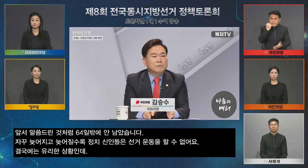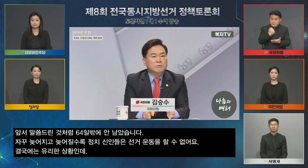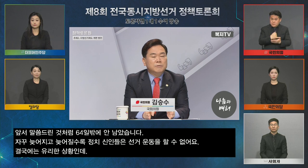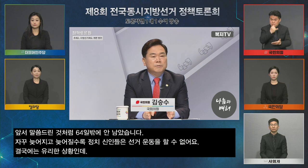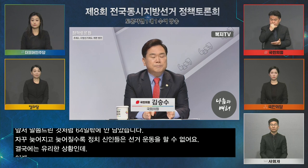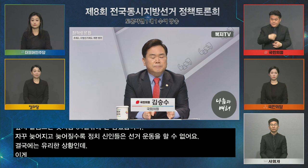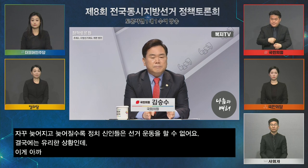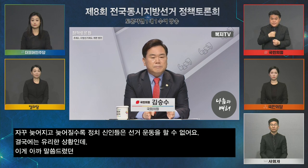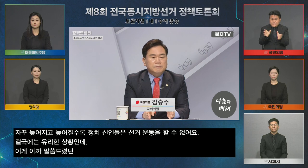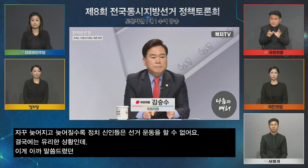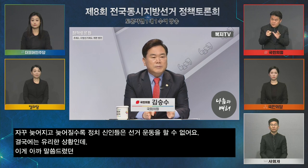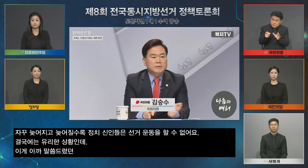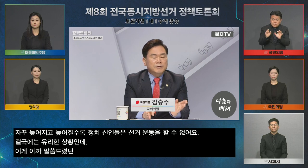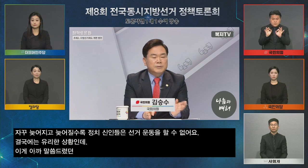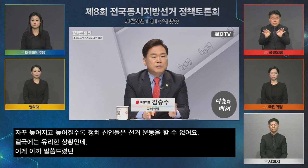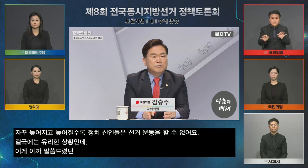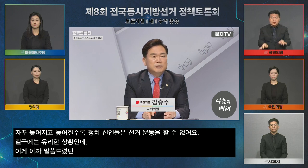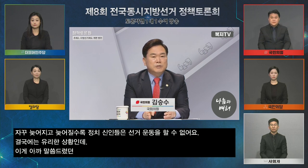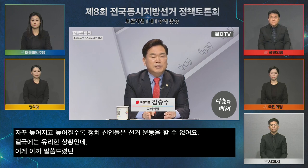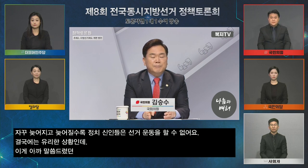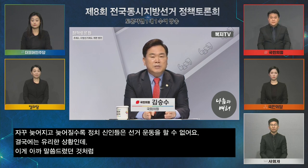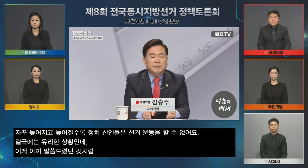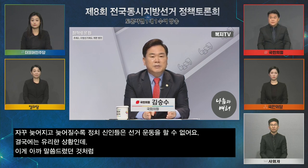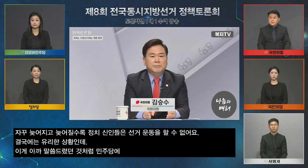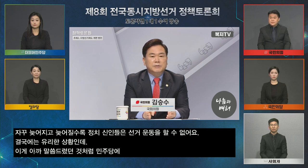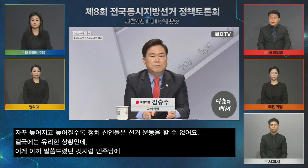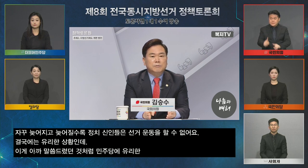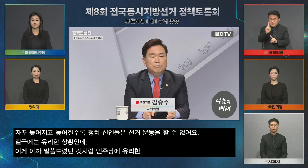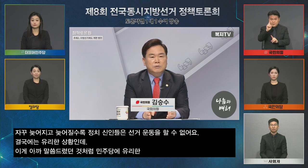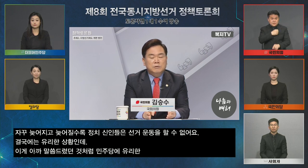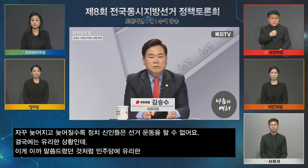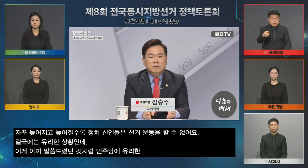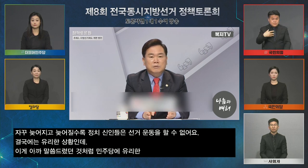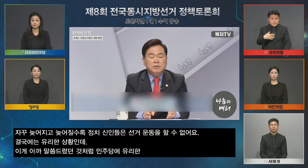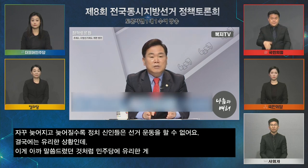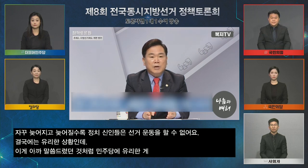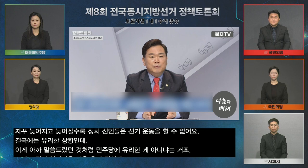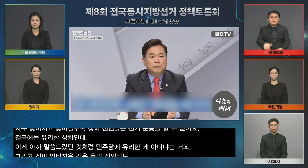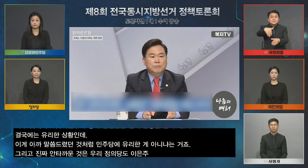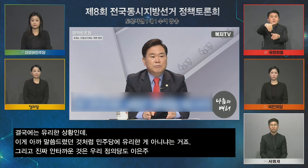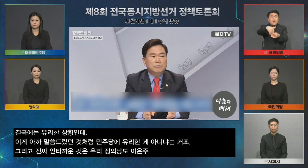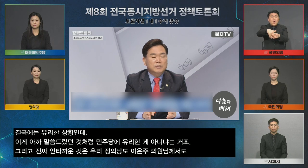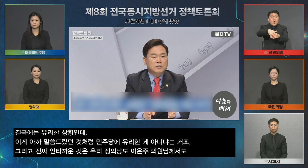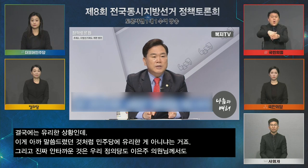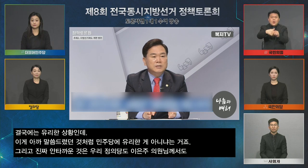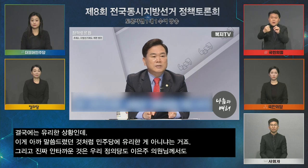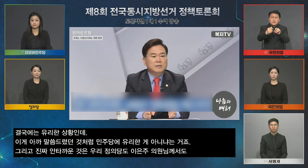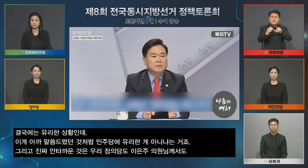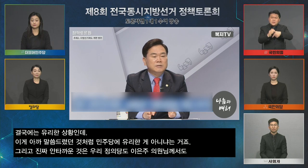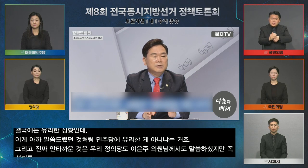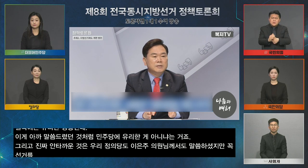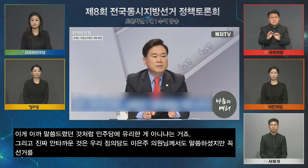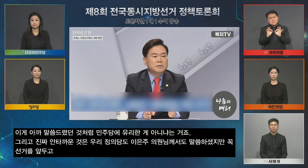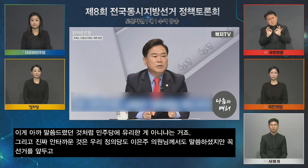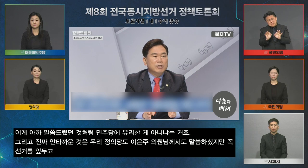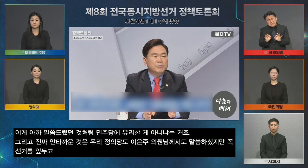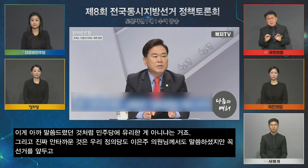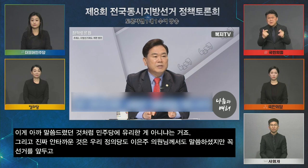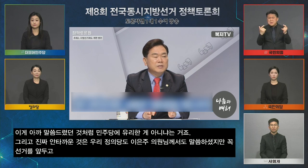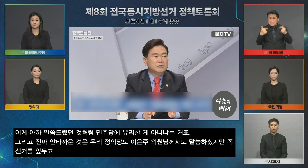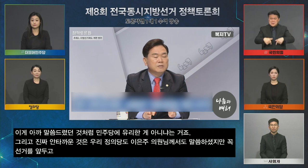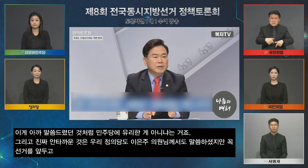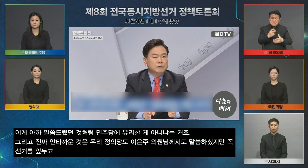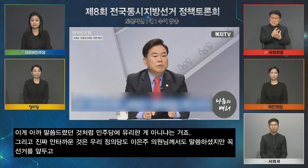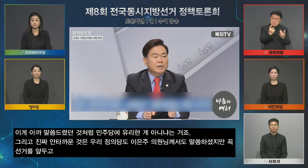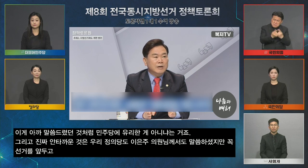우리 정의당도 이현주 의원님께서 말씀하셨지만서도 꼭 선거를 앞두고 여러 가지 이제 선거제도